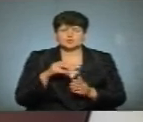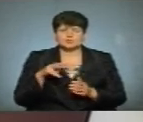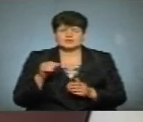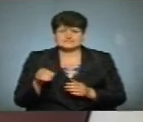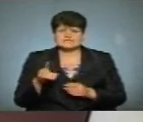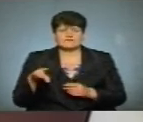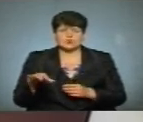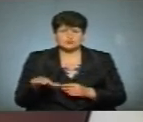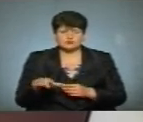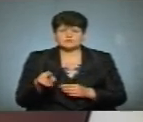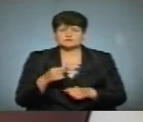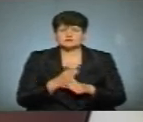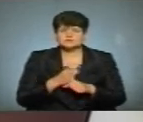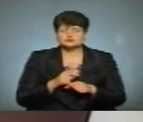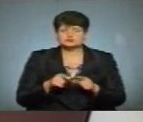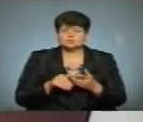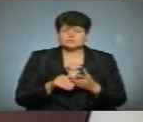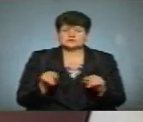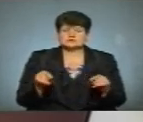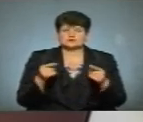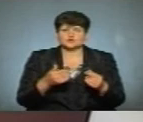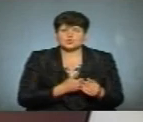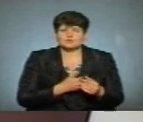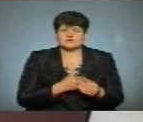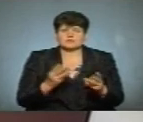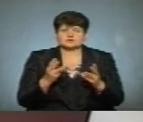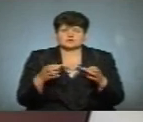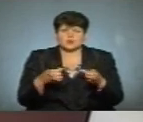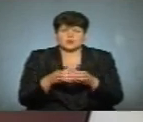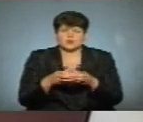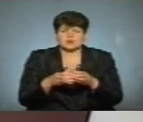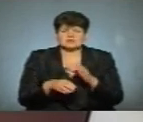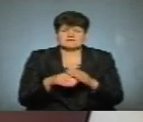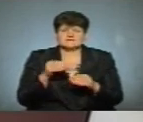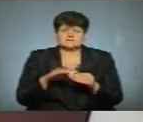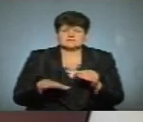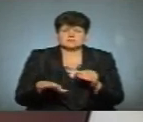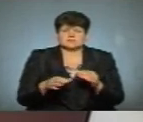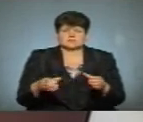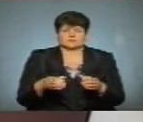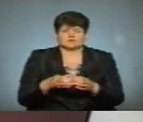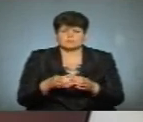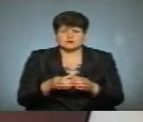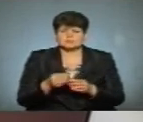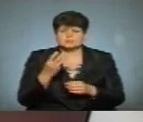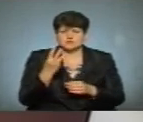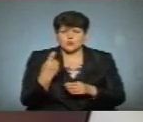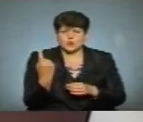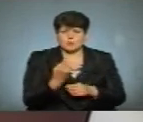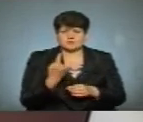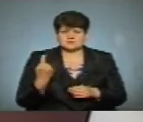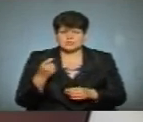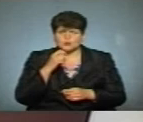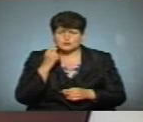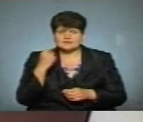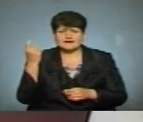Європою». Він діє, щоб допомогти створити добровільні пожежні команди у вибраних об'єднаних територіальних громадах із 3 областей України